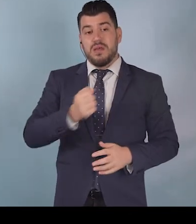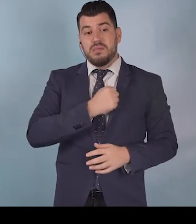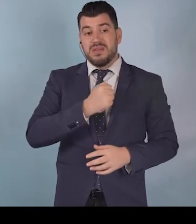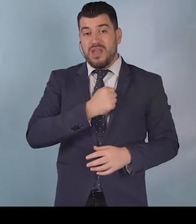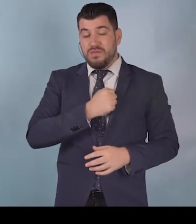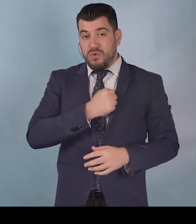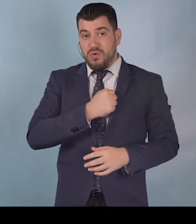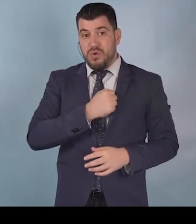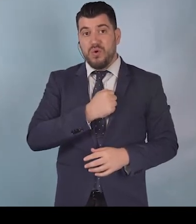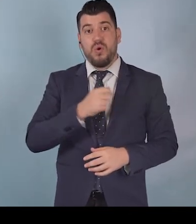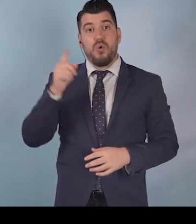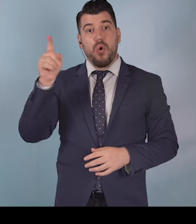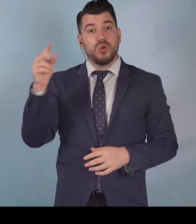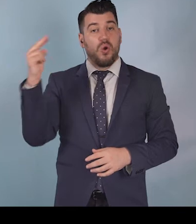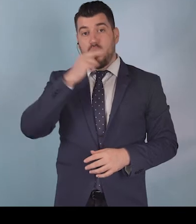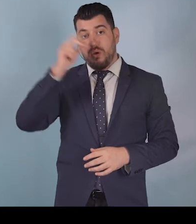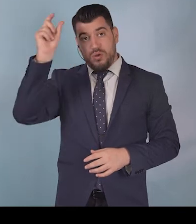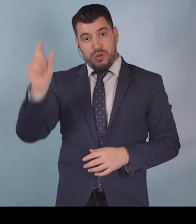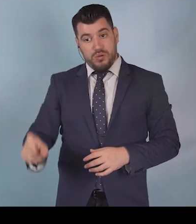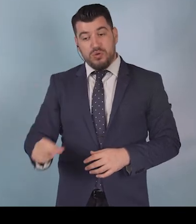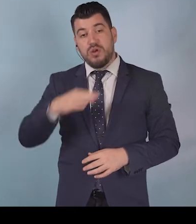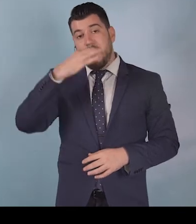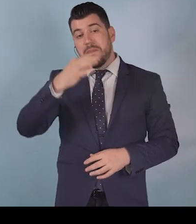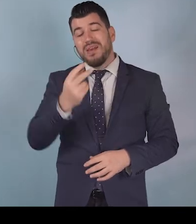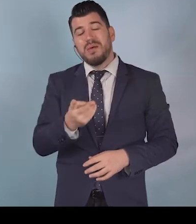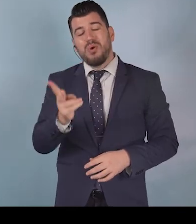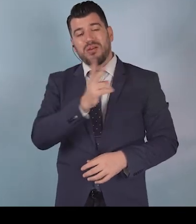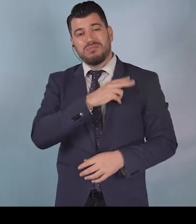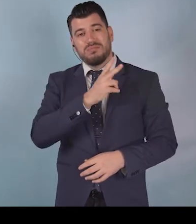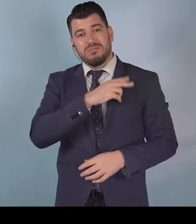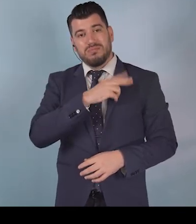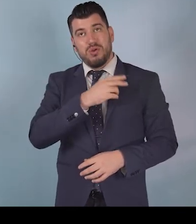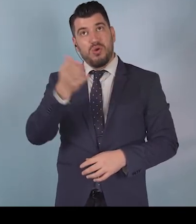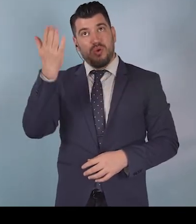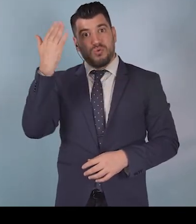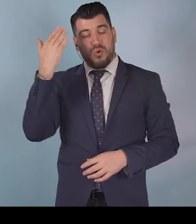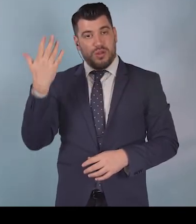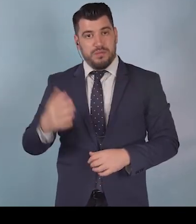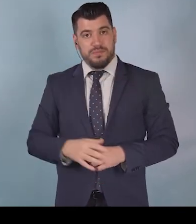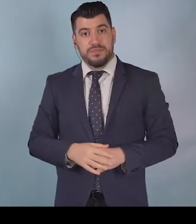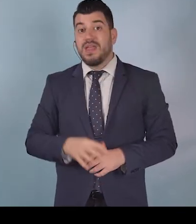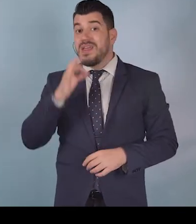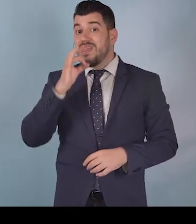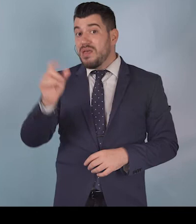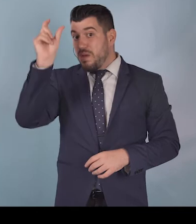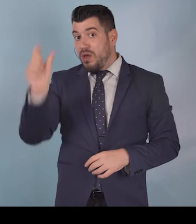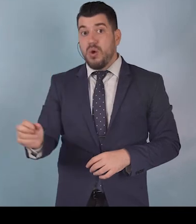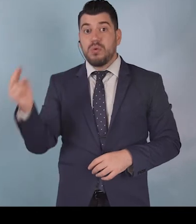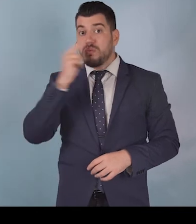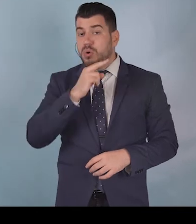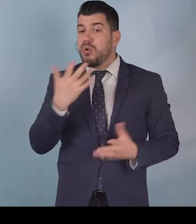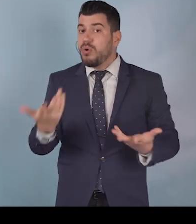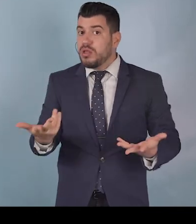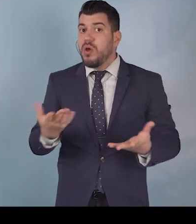Καταρχήν, η διεύθυνση της κυβέρνησης ανήκει στον Πρωθυπουργό. Θεωρώ ότι ο Πρωθυπουργός έκανε μια πολύ γενναία τοποθέτηση για